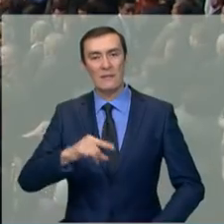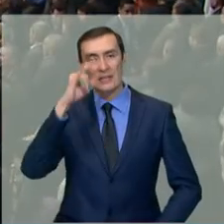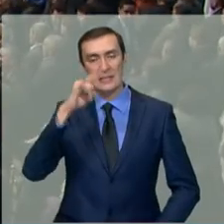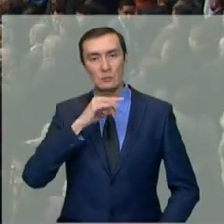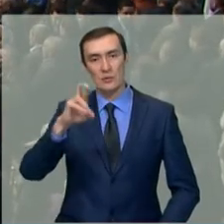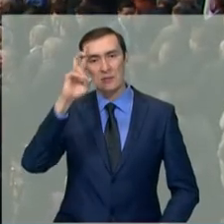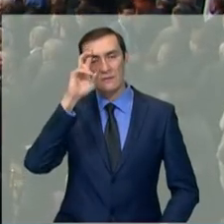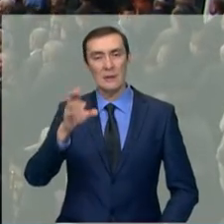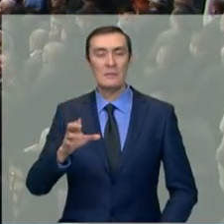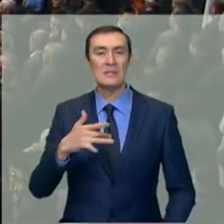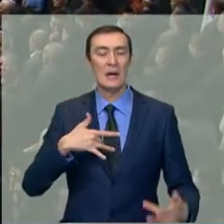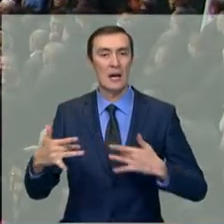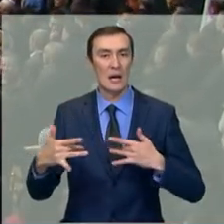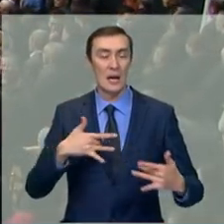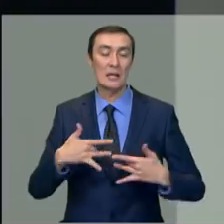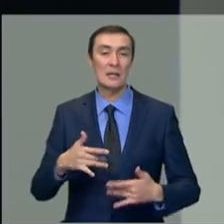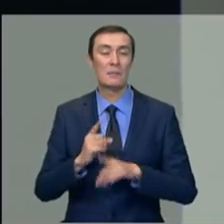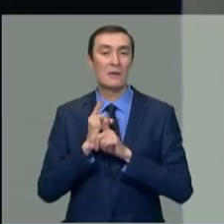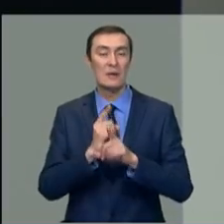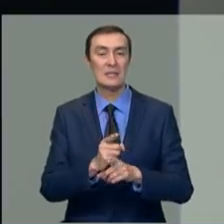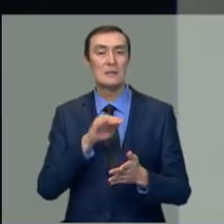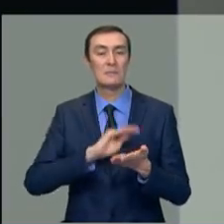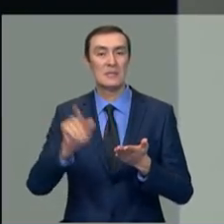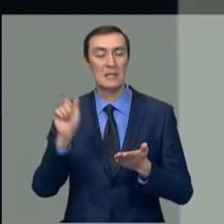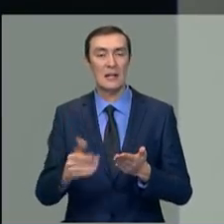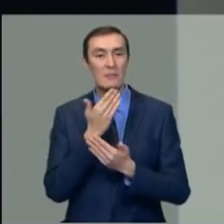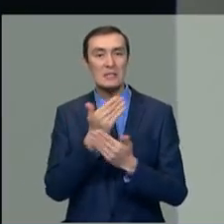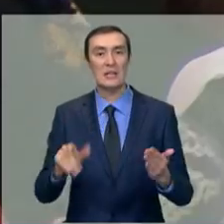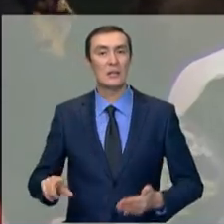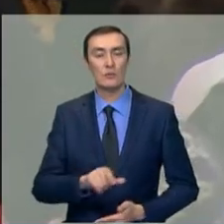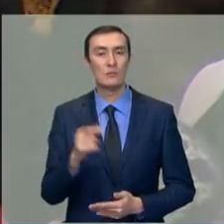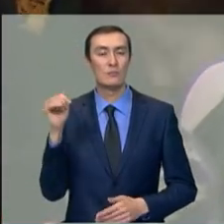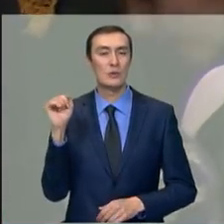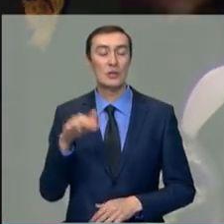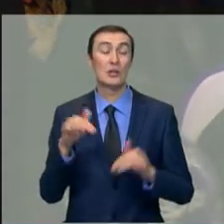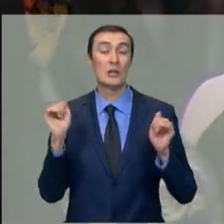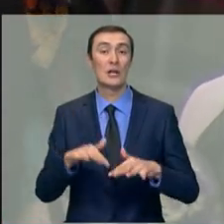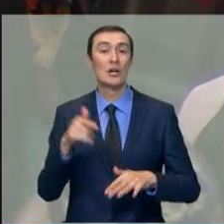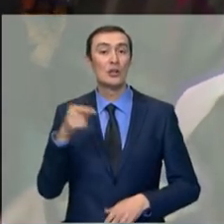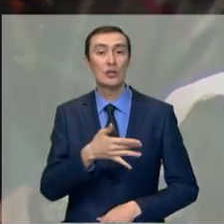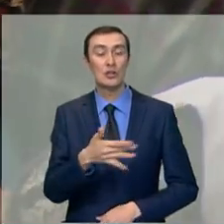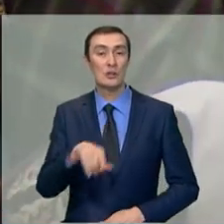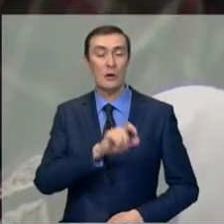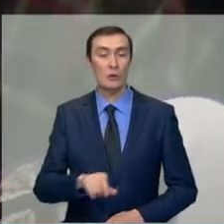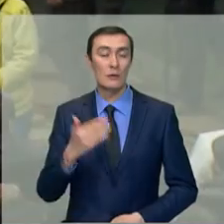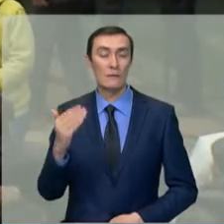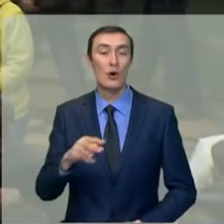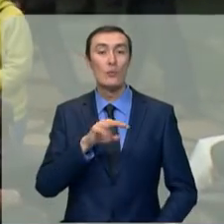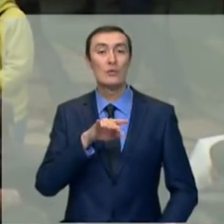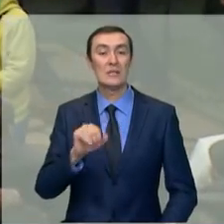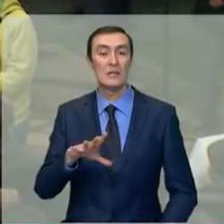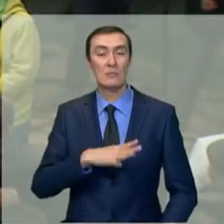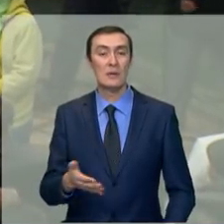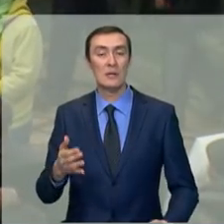государственном академическом театре. Проводить писателя в последний путь пришли тысячи поклонников его таланта. Шерхан Муртаза